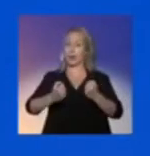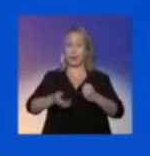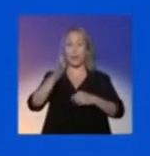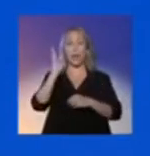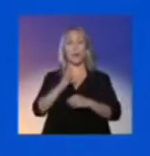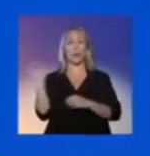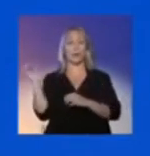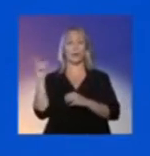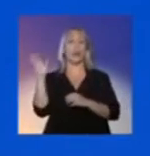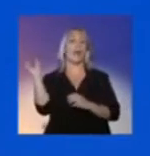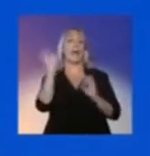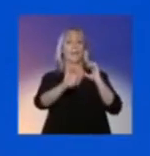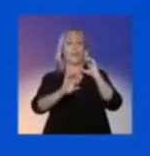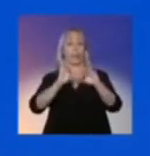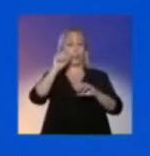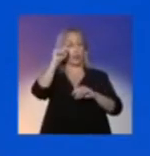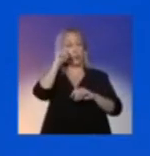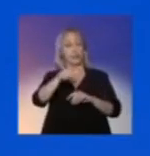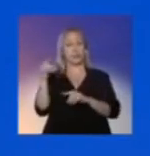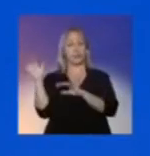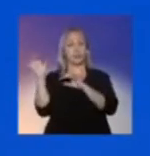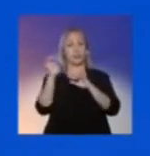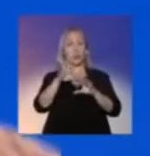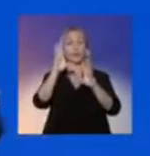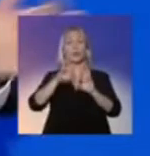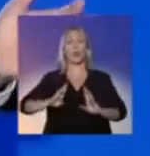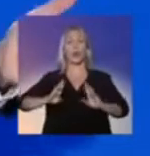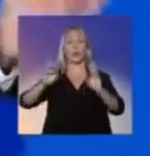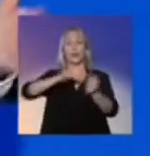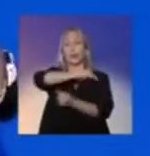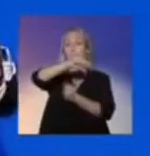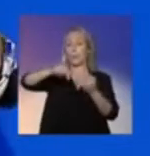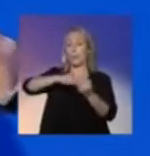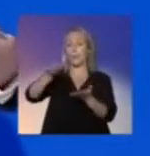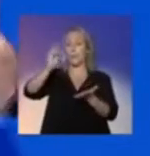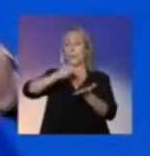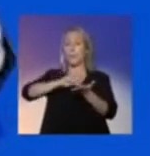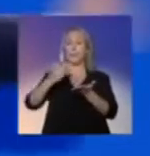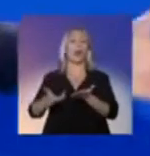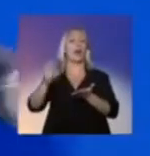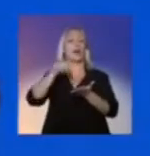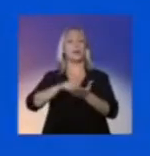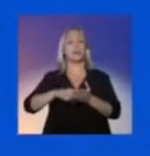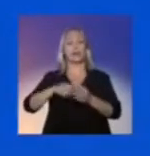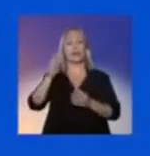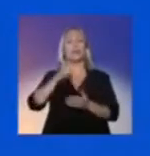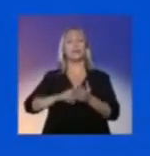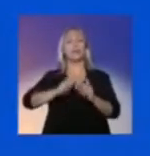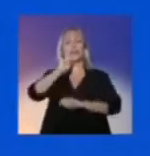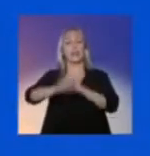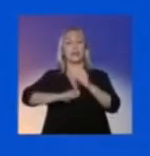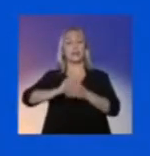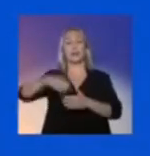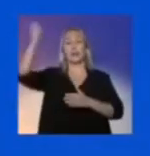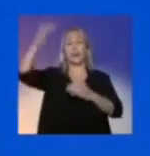προσελκύσει μεγάλες επενδύσεις ανανεώσιμων πηγών ενέργειας. Είχαν συζητηθεί και στο παρελθόν δυνατότητα δημιουργίας πολύ μεγάλων φωτοβολταϊκών